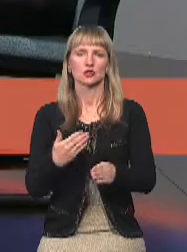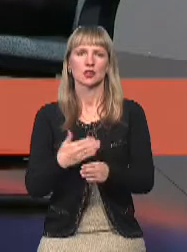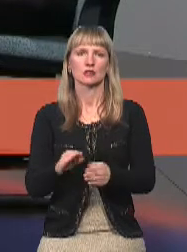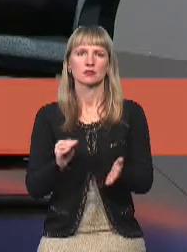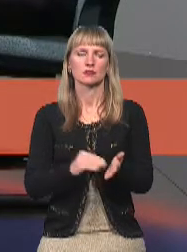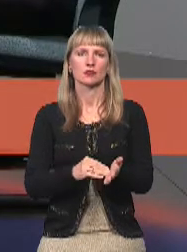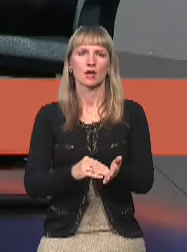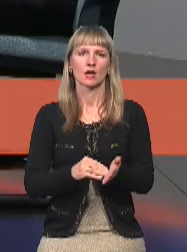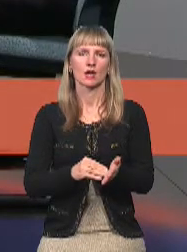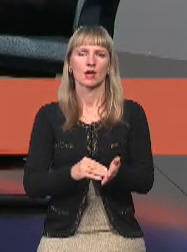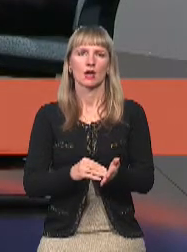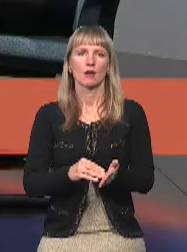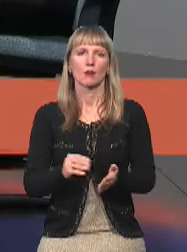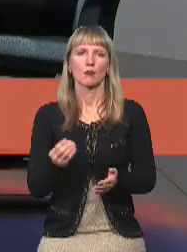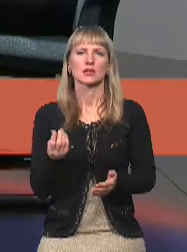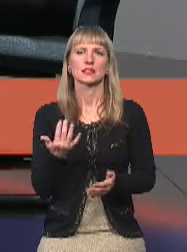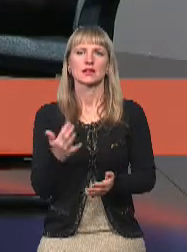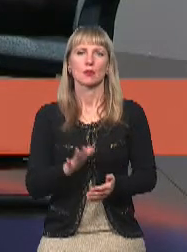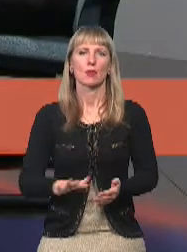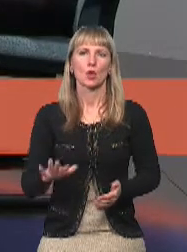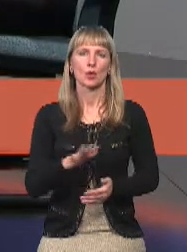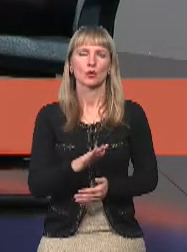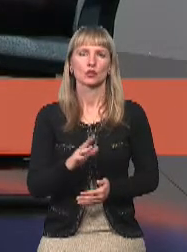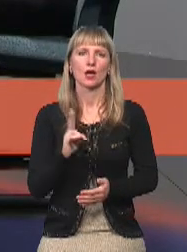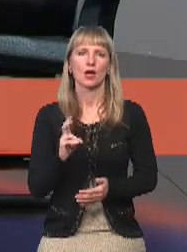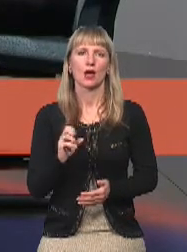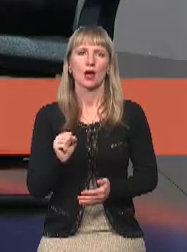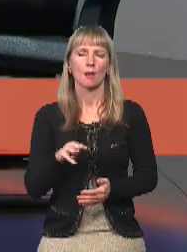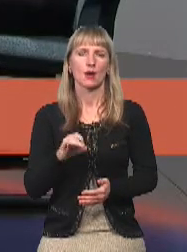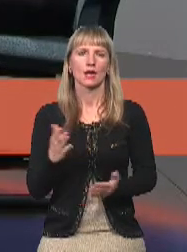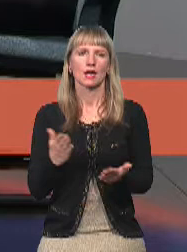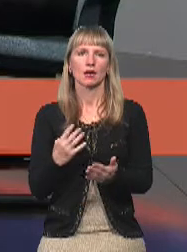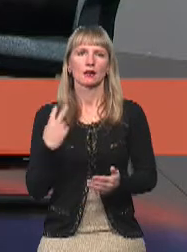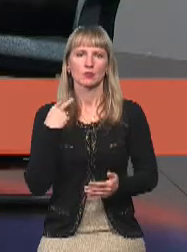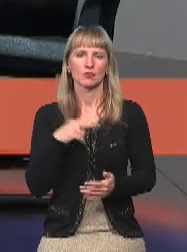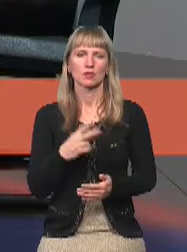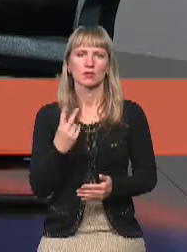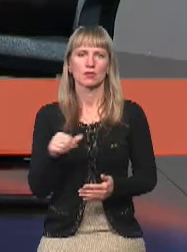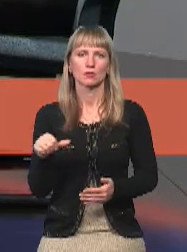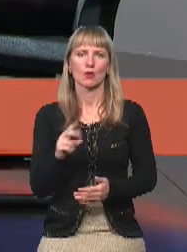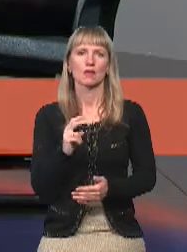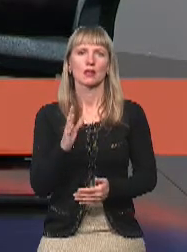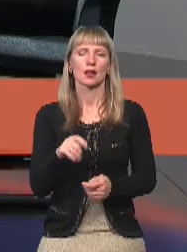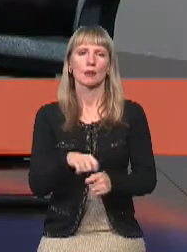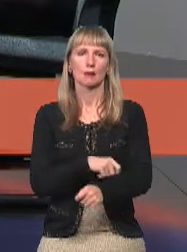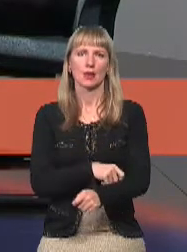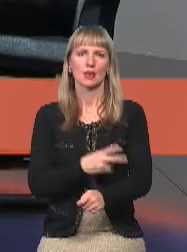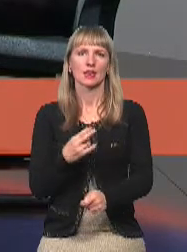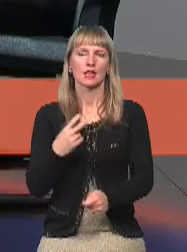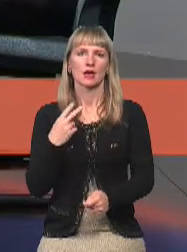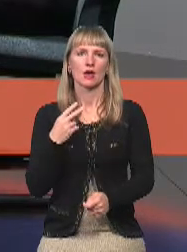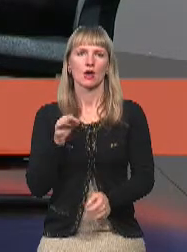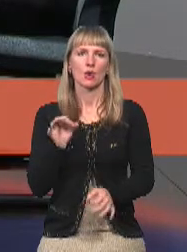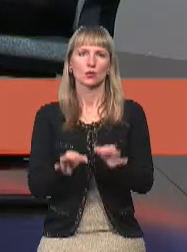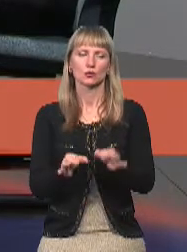норм житлової площі камер для осіб, які утримуються під вартою. 2,5 квадратних метри для засуджених – це 4 квадратних